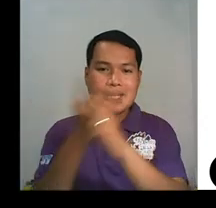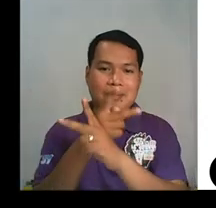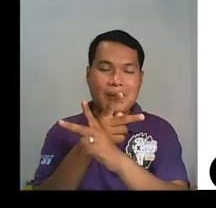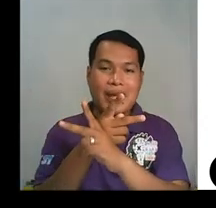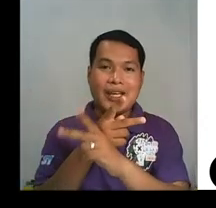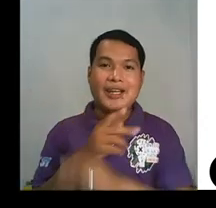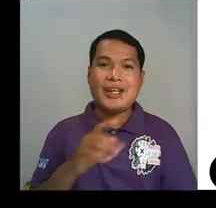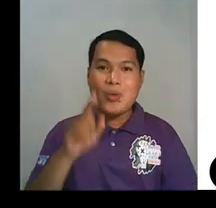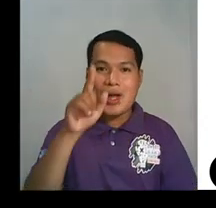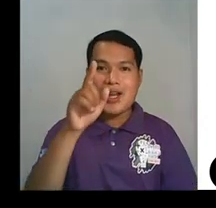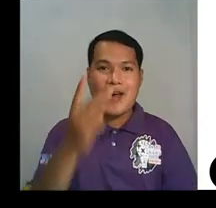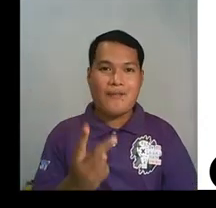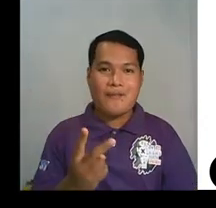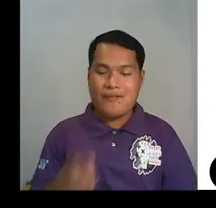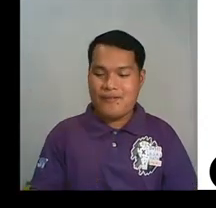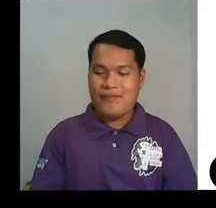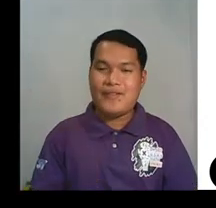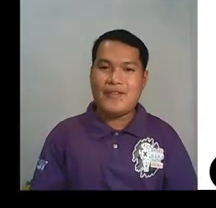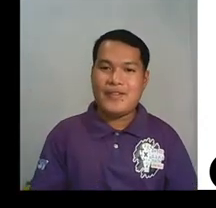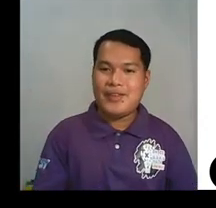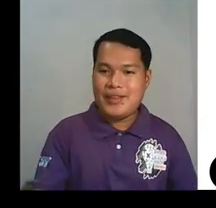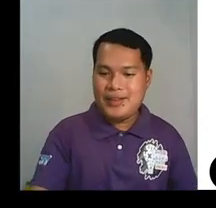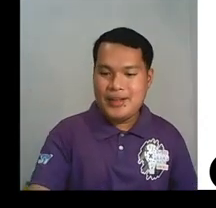nag-multiply ng one half.